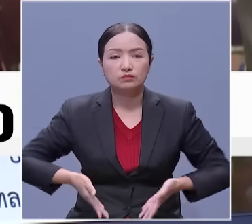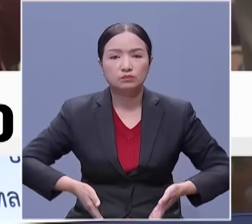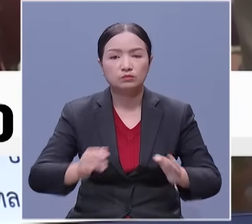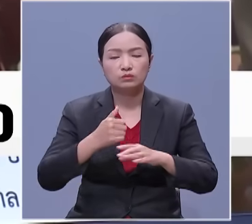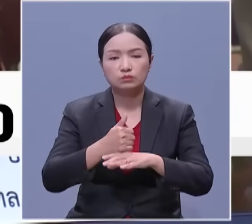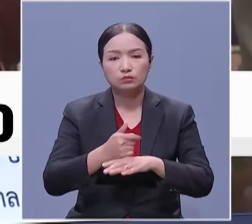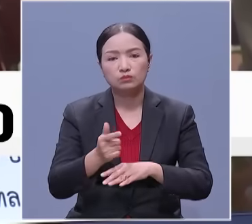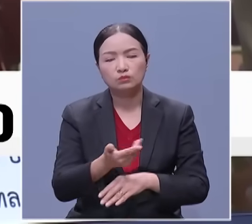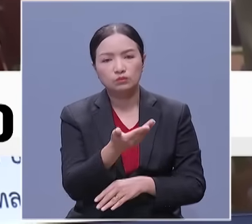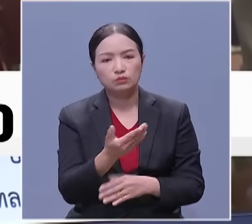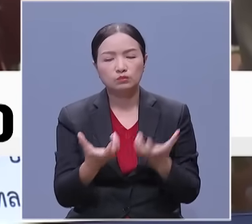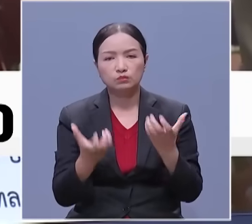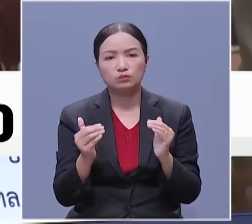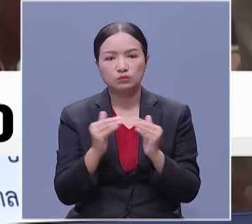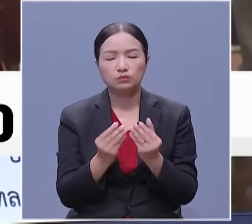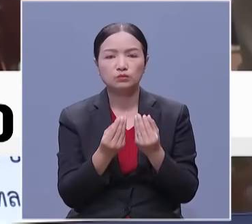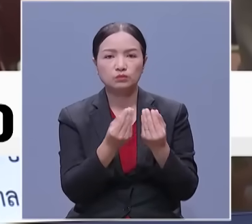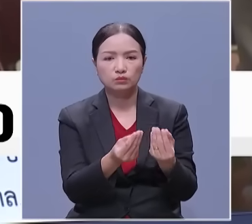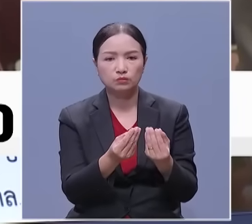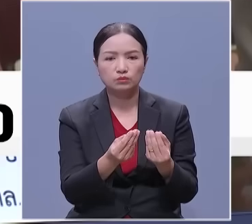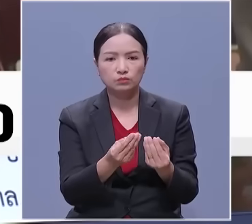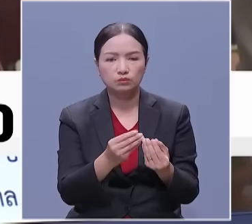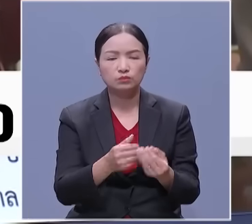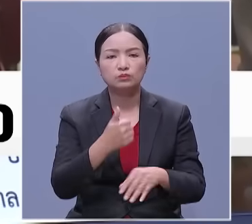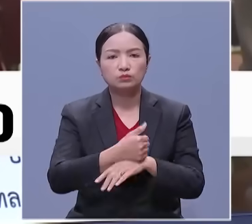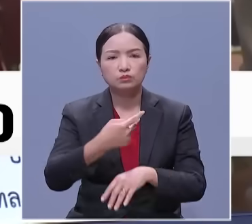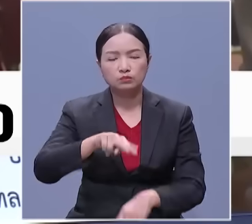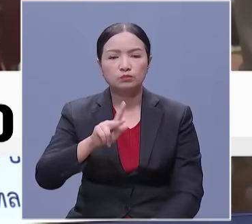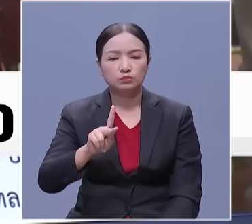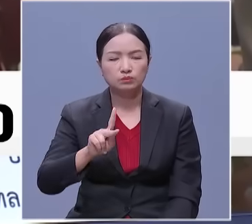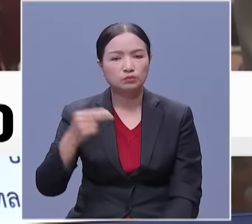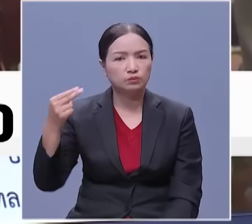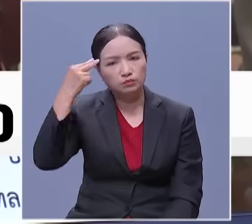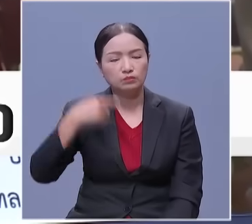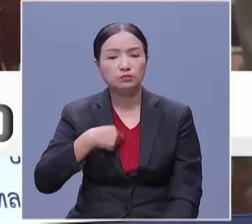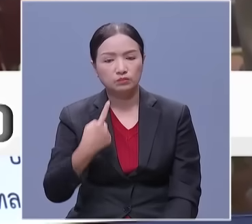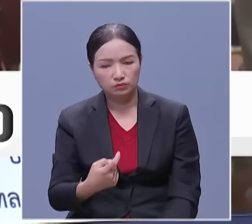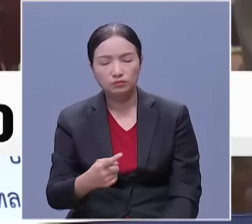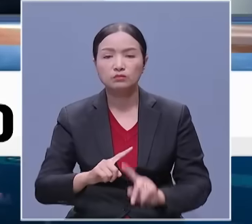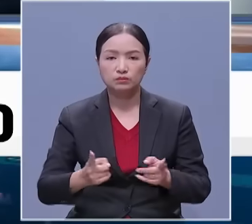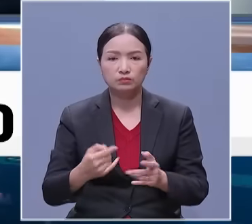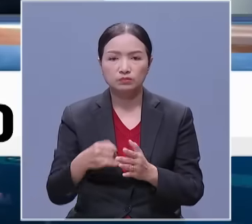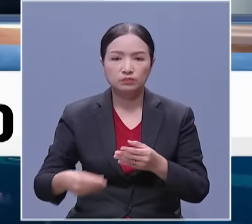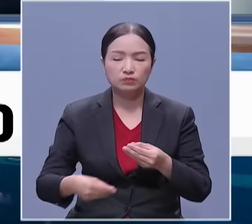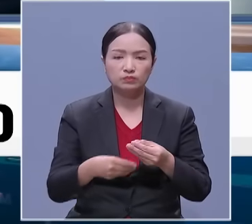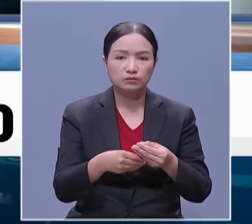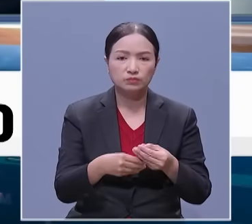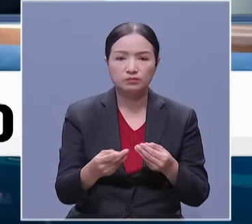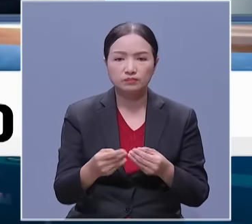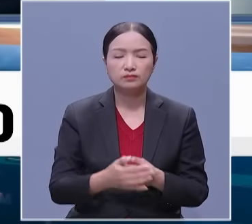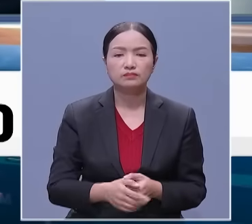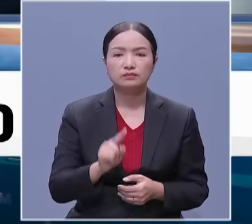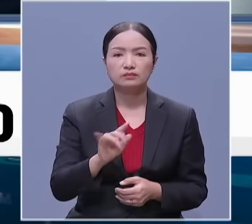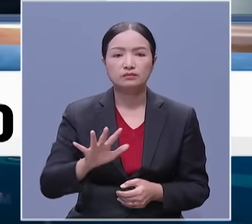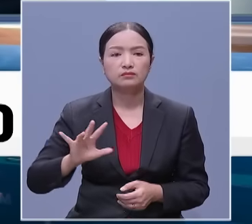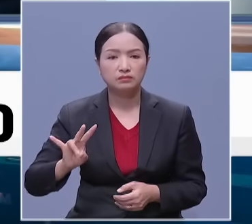อกว่าขอความเป็นธรรมให้ผู้กำกับเบิ้มที่ยิงตัวเองเสียชีวิตไปแล้วแต่ยังโดนข้อหาอาจจะโดนข้อหานะ